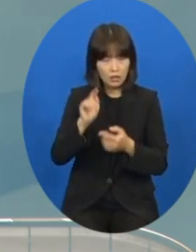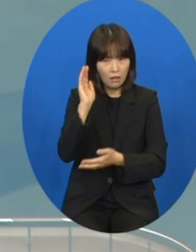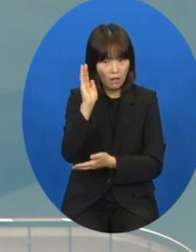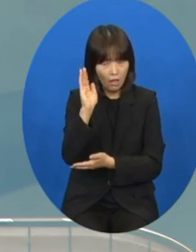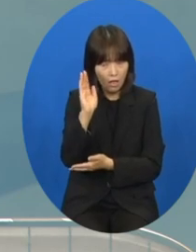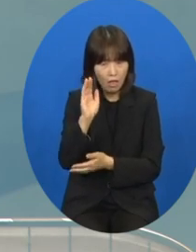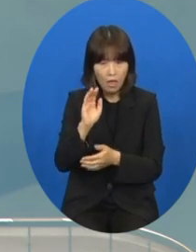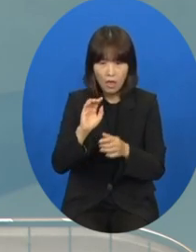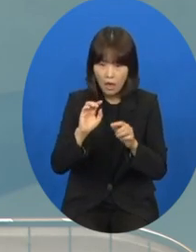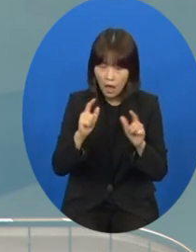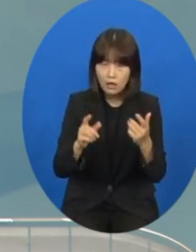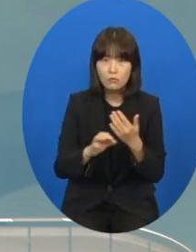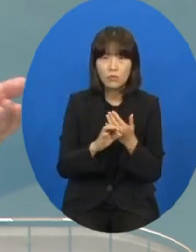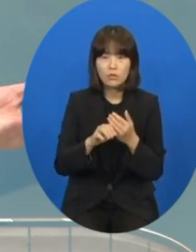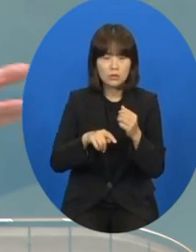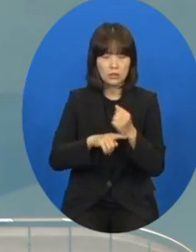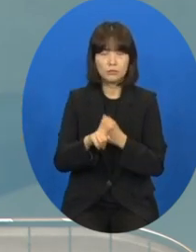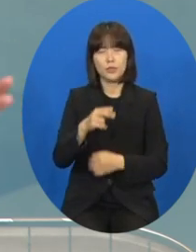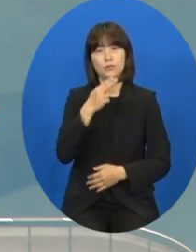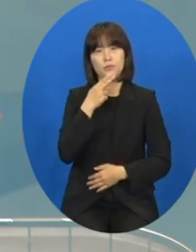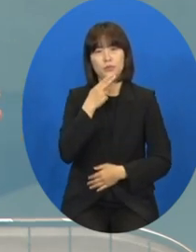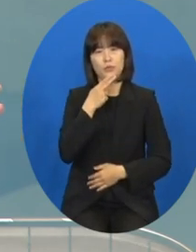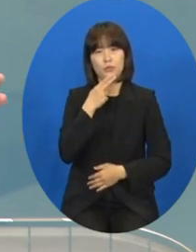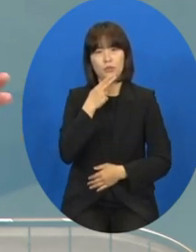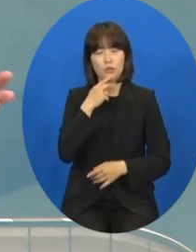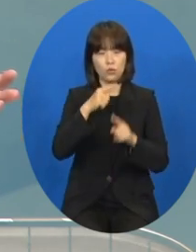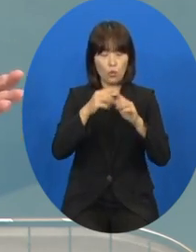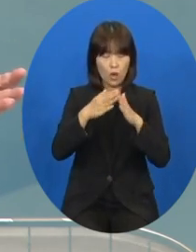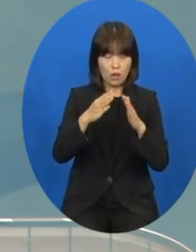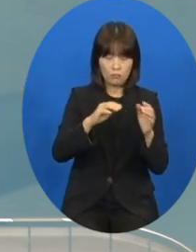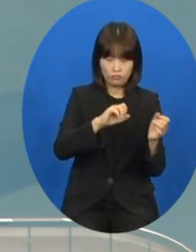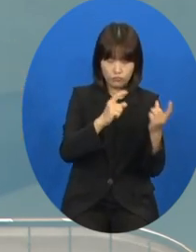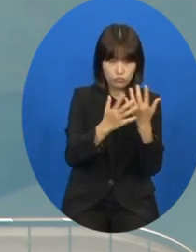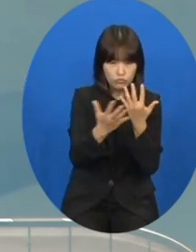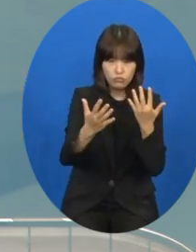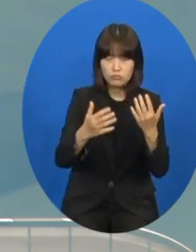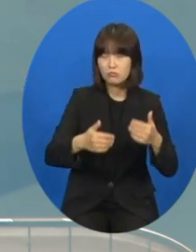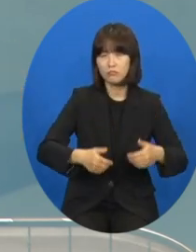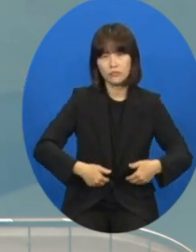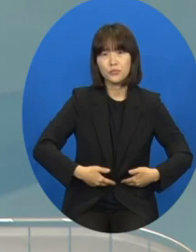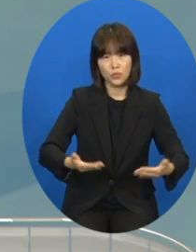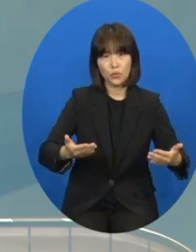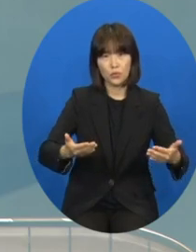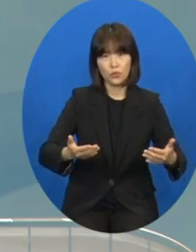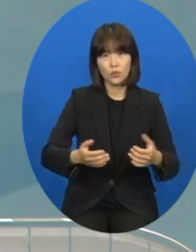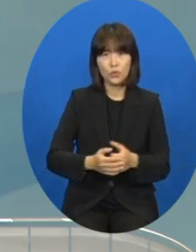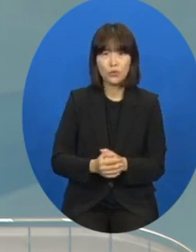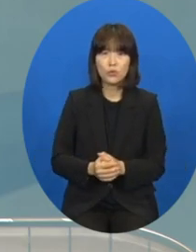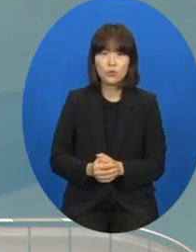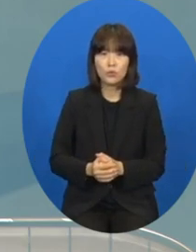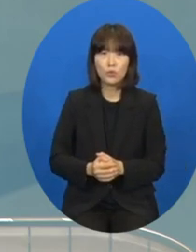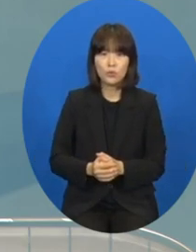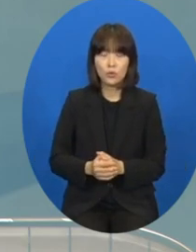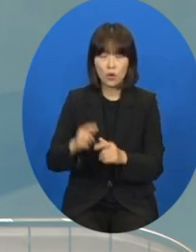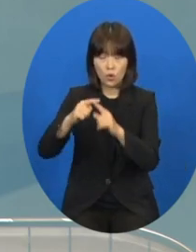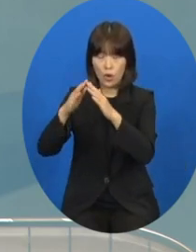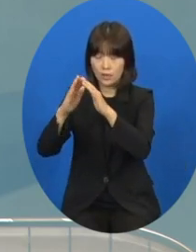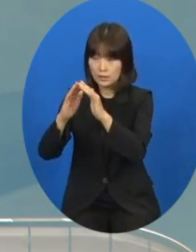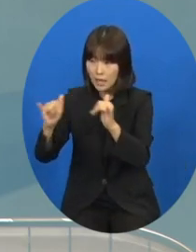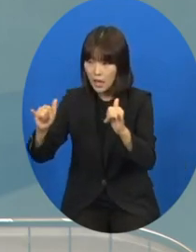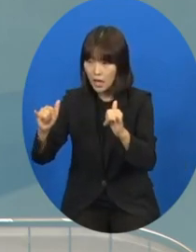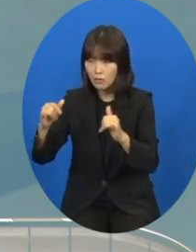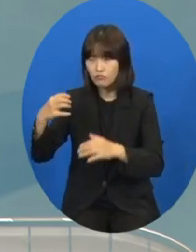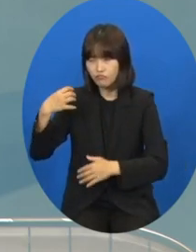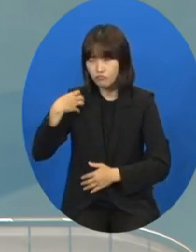있나? 교회가 부흥 안 돼도 좋아요. 실제로 교인들이 부담스러워하는